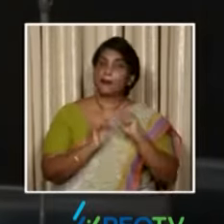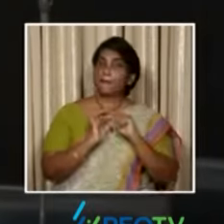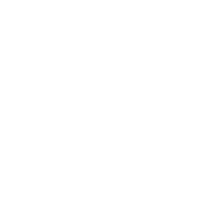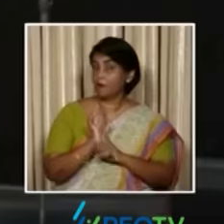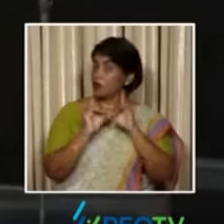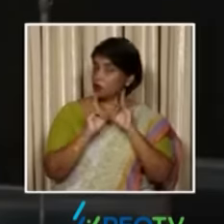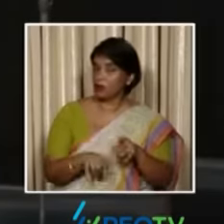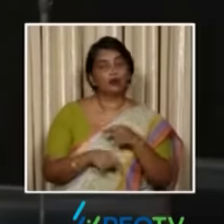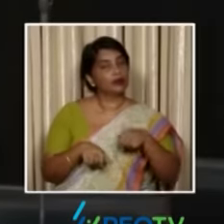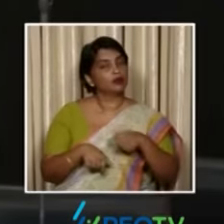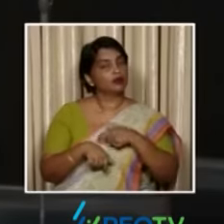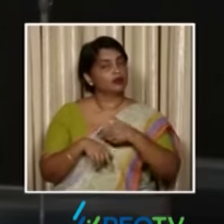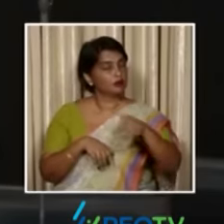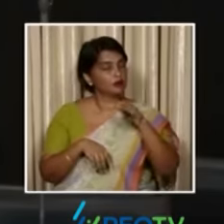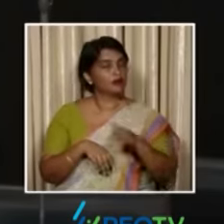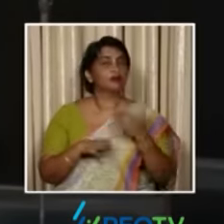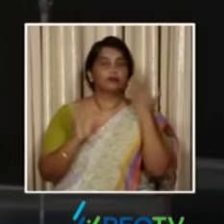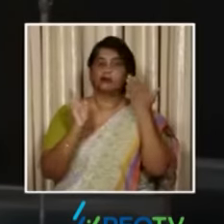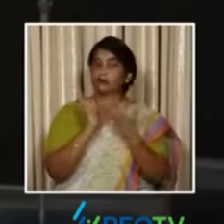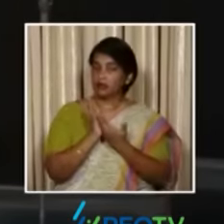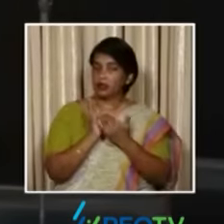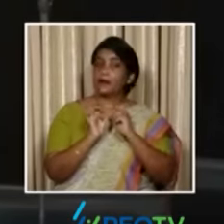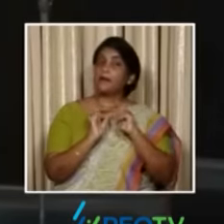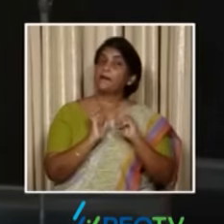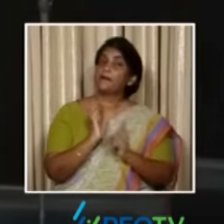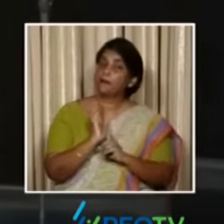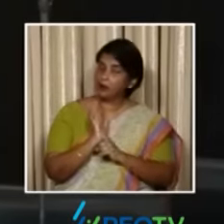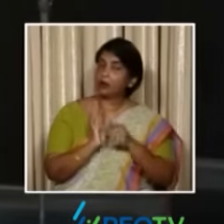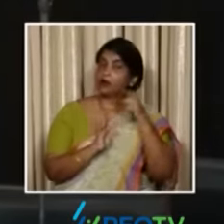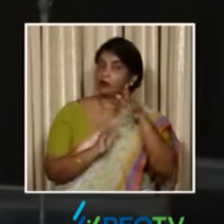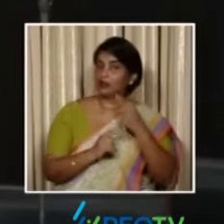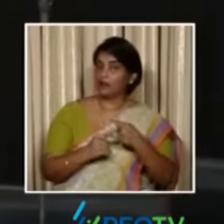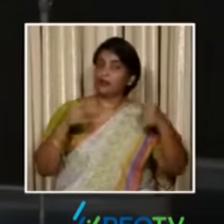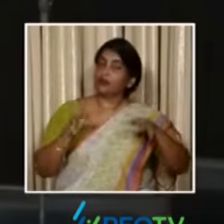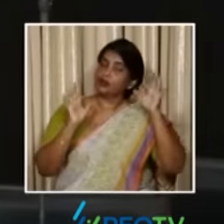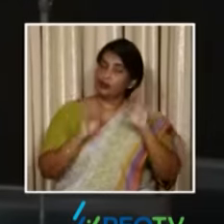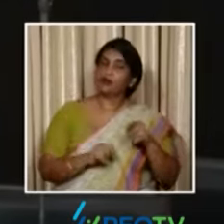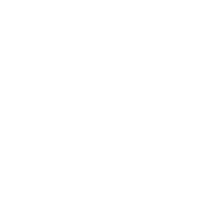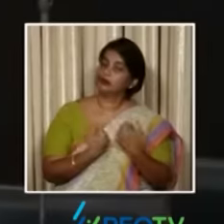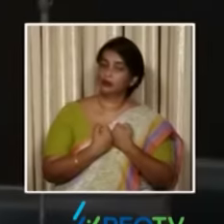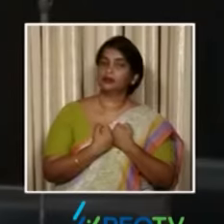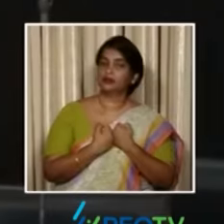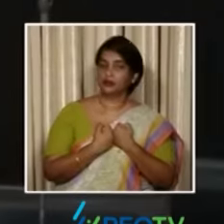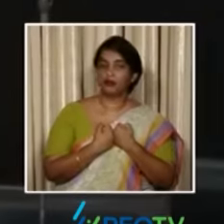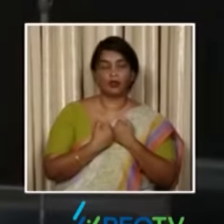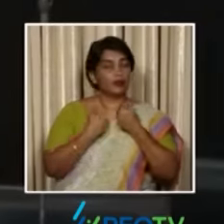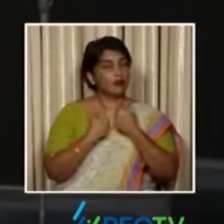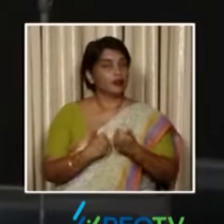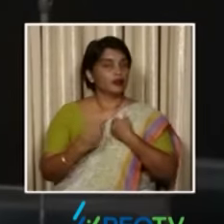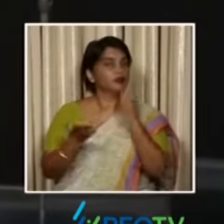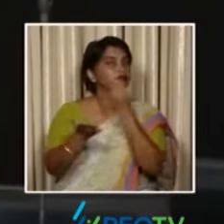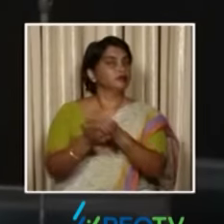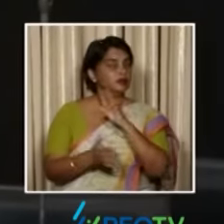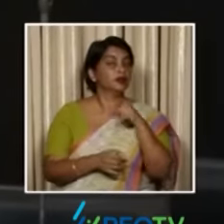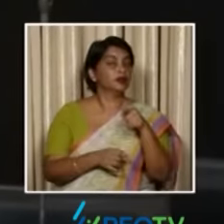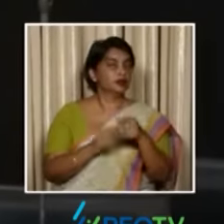පද වගේම දැනට ඉදිරිපත් කළ තියෙන පනත් කෙටුම් තොල්ඩත් ඔබතුමාලා විරුද්ධත්වය දක්වන්න නැතුව අවශ්‍ය අගය එකතු කිරීම සිදු කරන්න ඕන